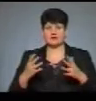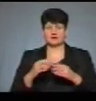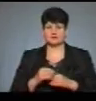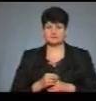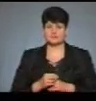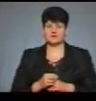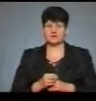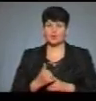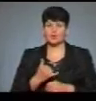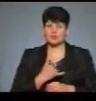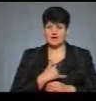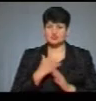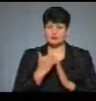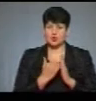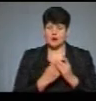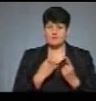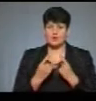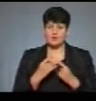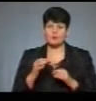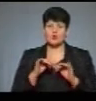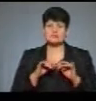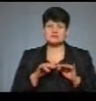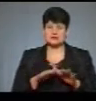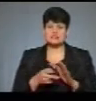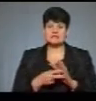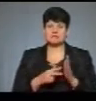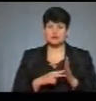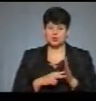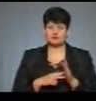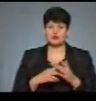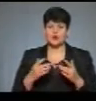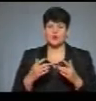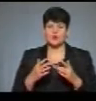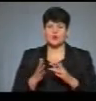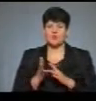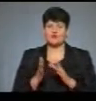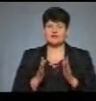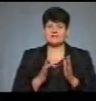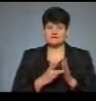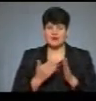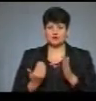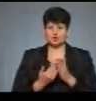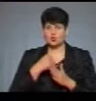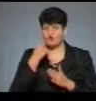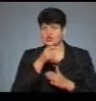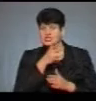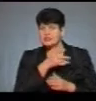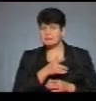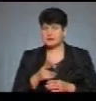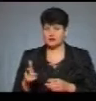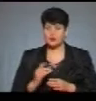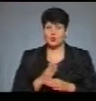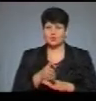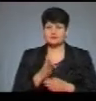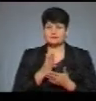міста. У нашій програмі говоримо про заходи, які заплановані у різдвяно-новорічний період у місті Тернополі. Гостем студії